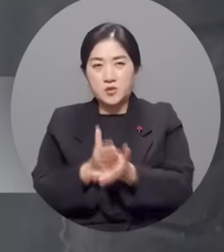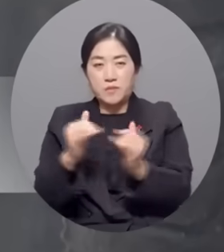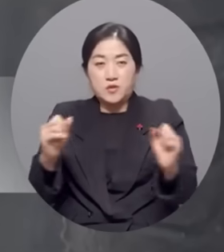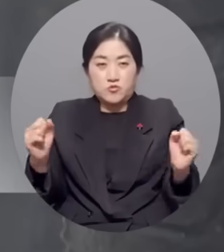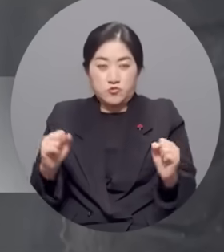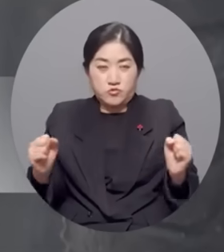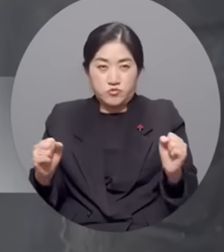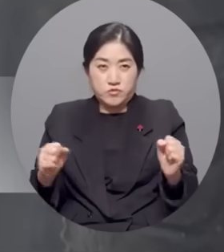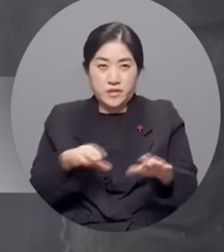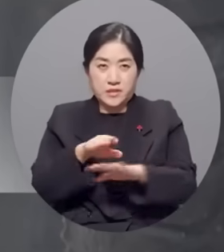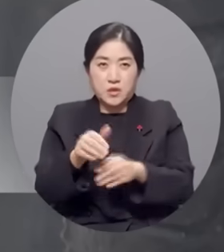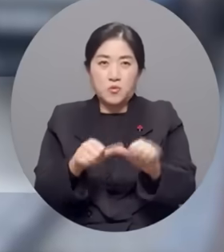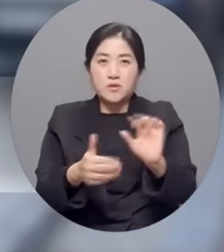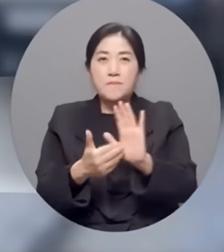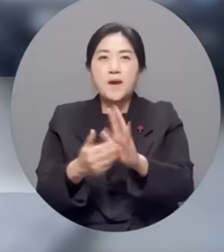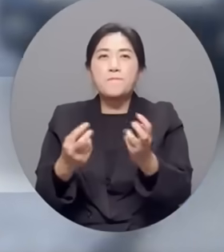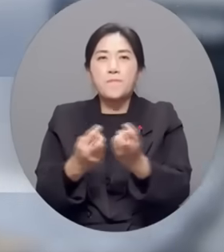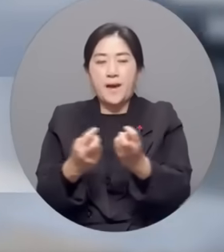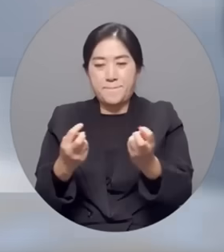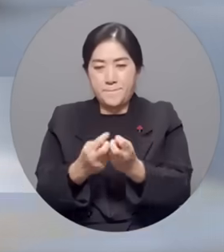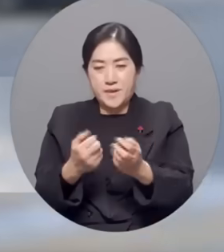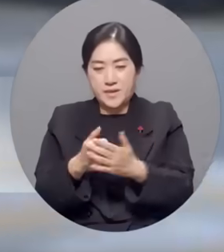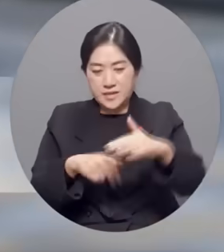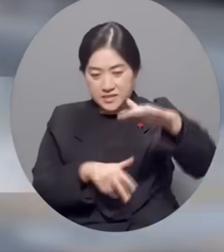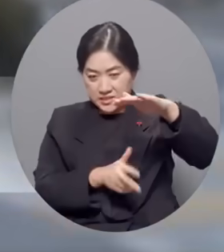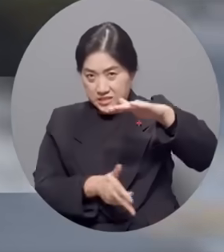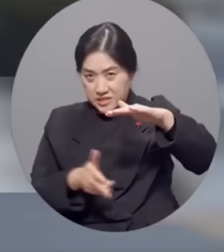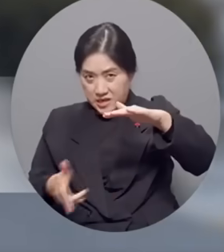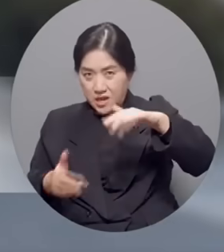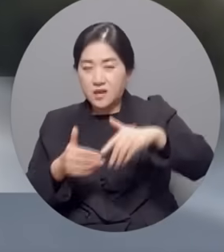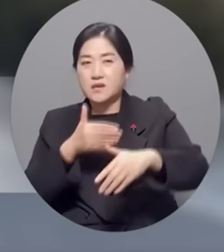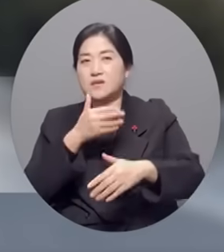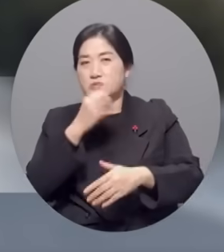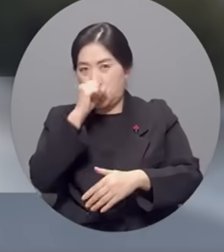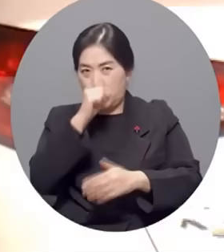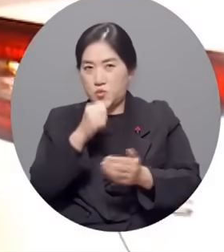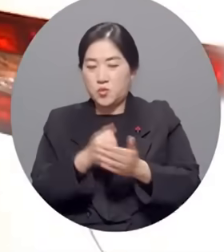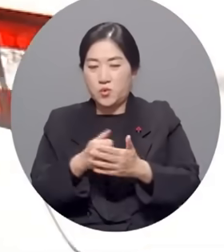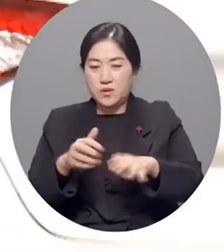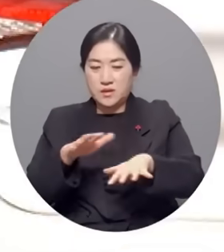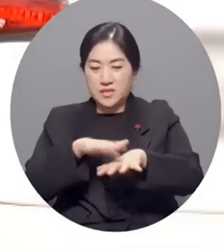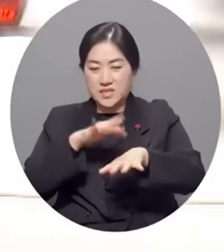인한 차량 고장을 막기 위해선 지하 주차장을 이용하거나 차량에